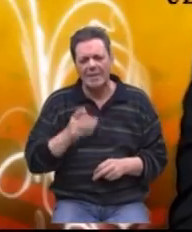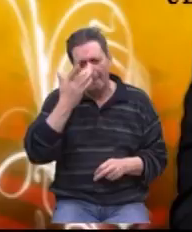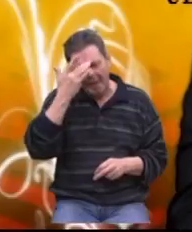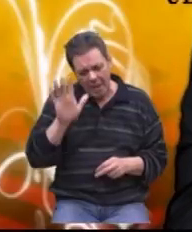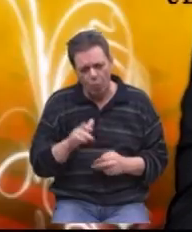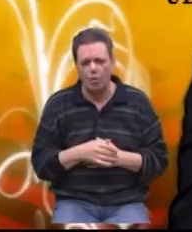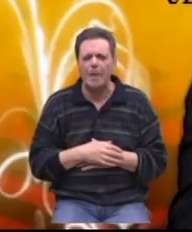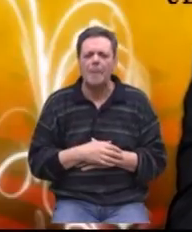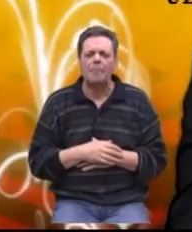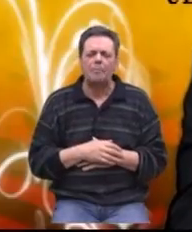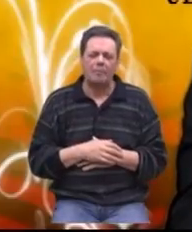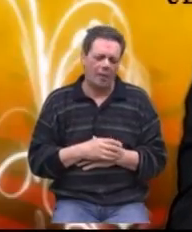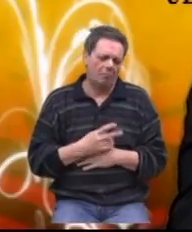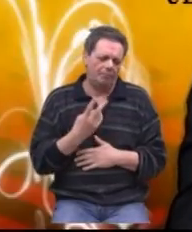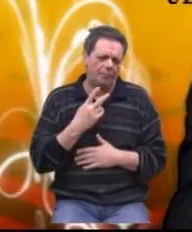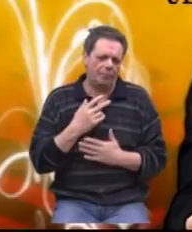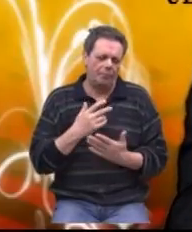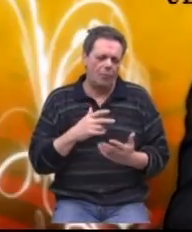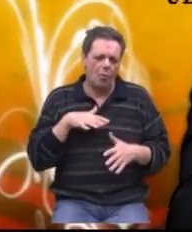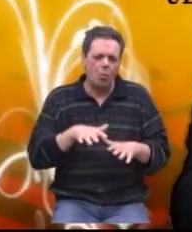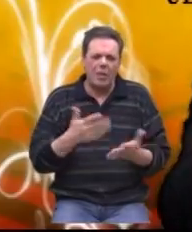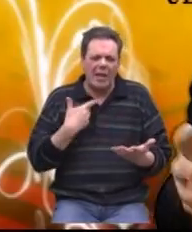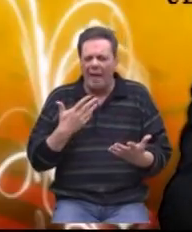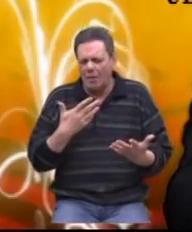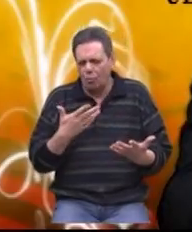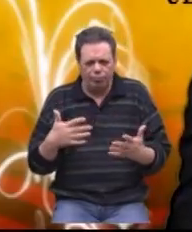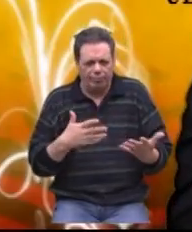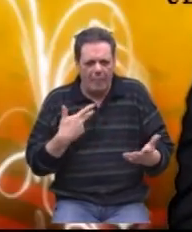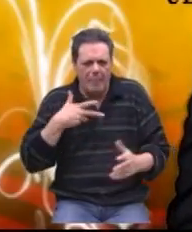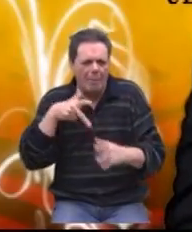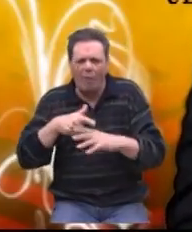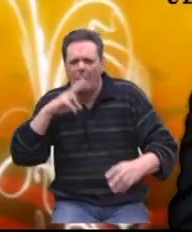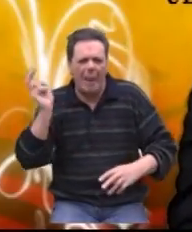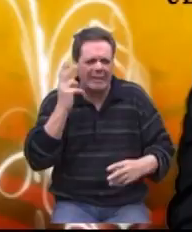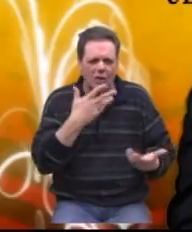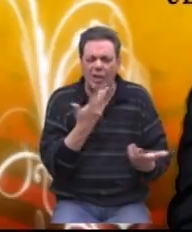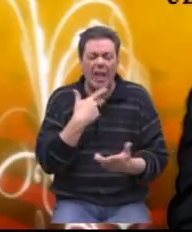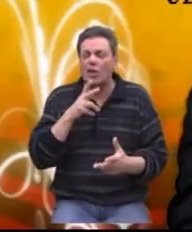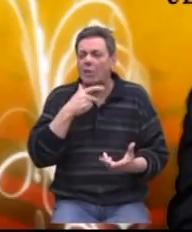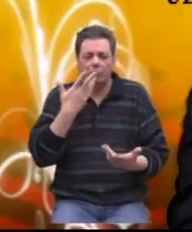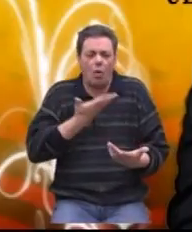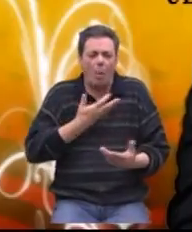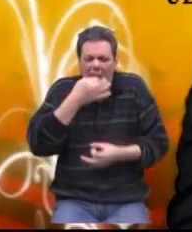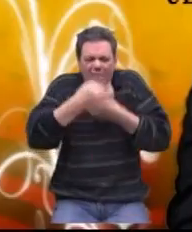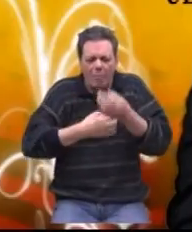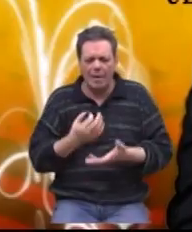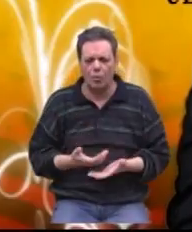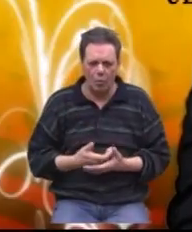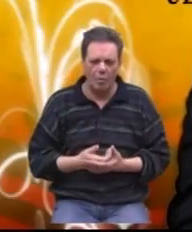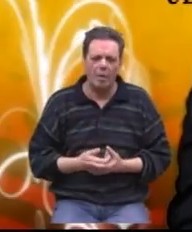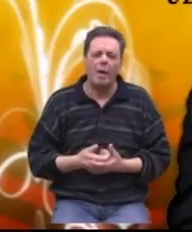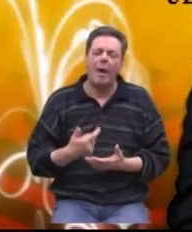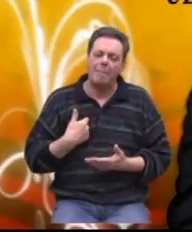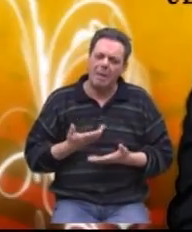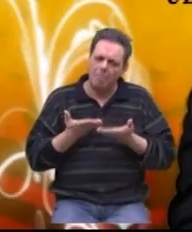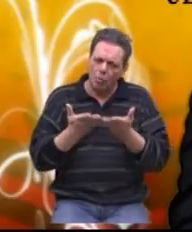da u pravilu ljudi kad su u nevolji nemaju ni vremena tražiti po internetu gdje će naći informaciju, dakle ja im pružam mogućnost, naše povjerenstvo im pruža